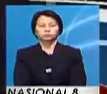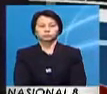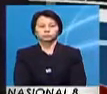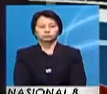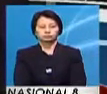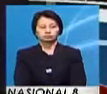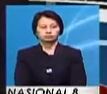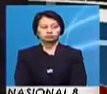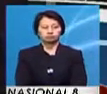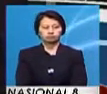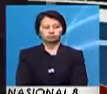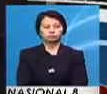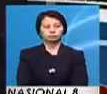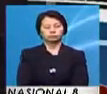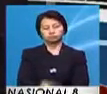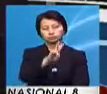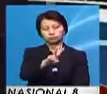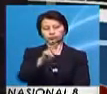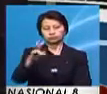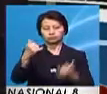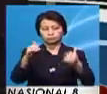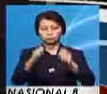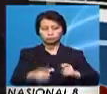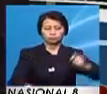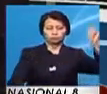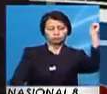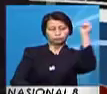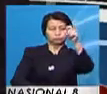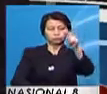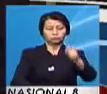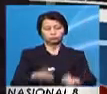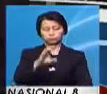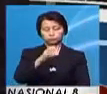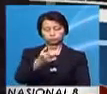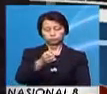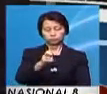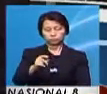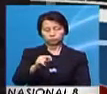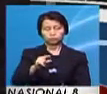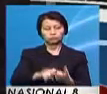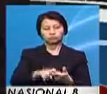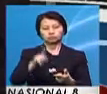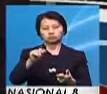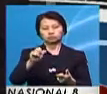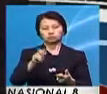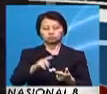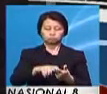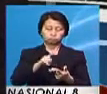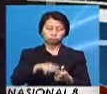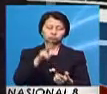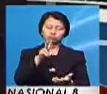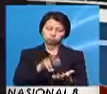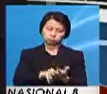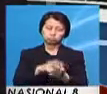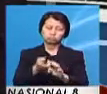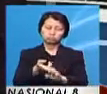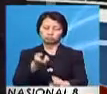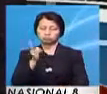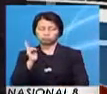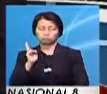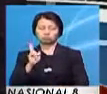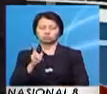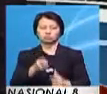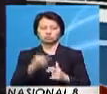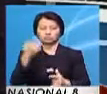Dua pemain Persatuan Badminton Malaysia BAM, Chong Wei Feng dan Tan Ek Kwan sah meninggalkan badan induk itu